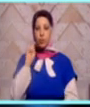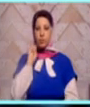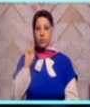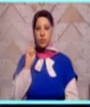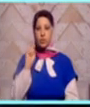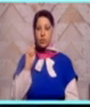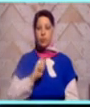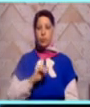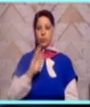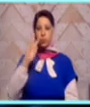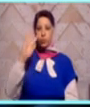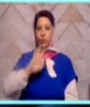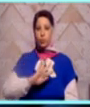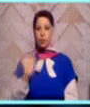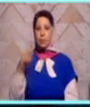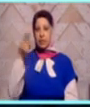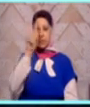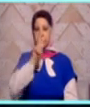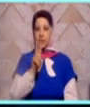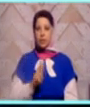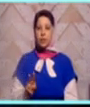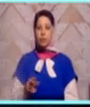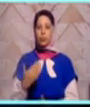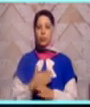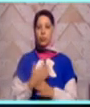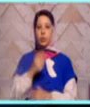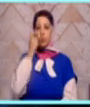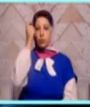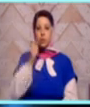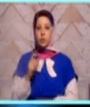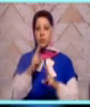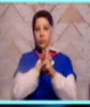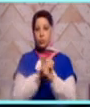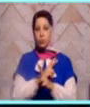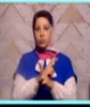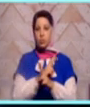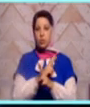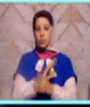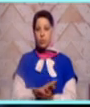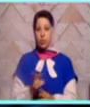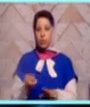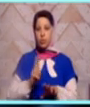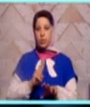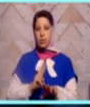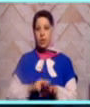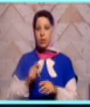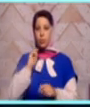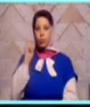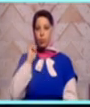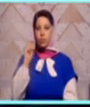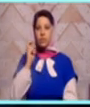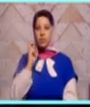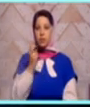سيناء للوصول إلى 0 قوائم انتظار، والثانية كانت في محافظة سيناء التي حضرتك ذكرت في